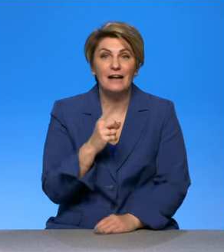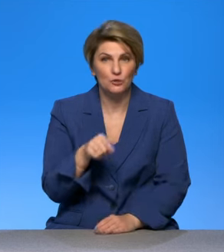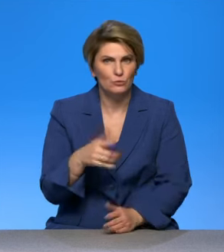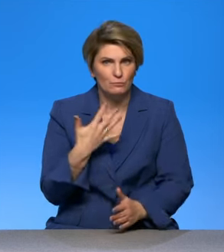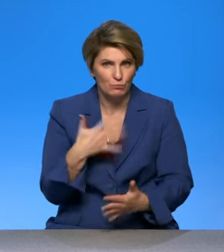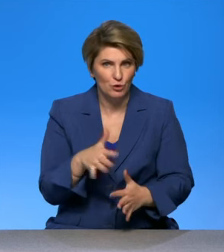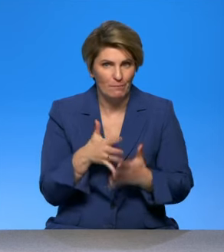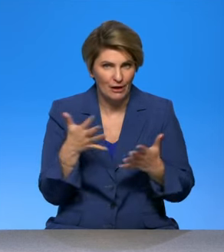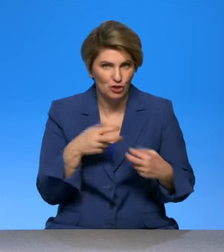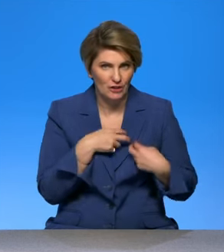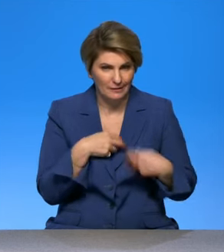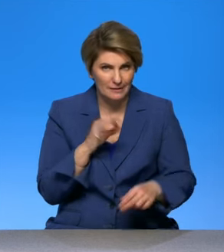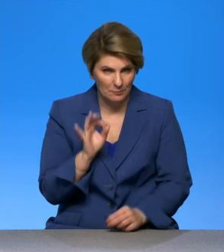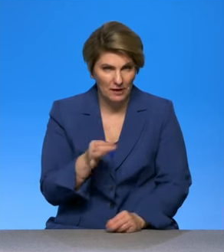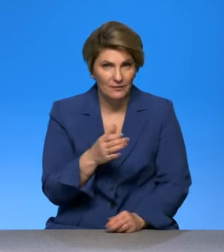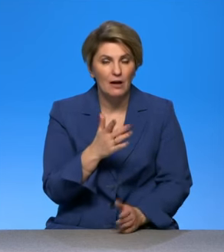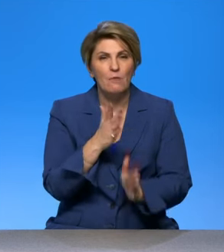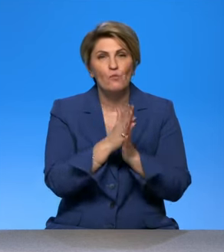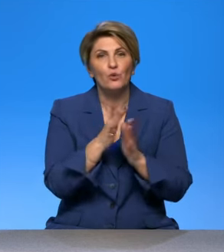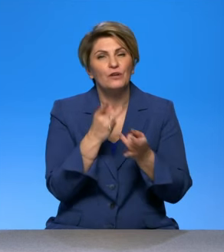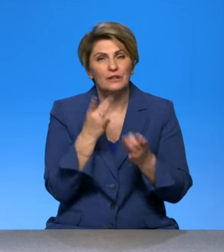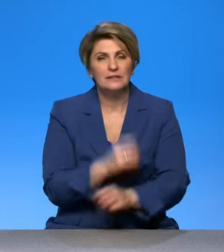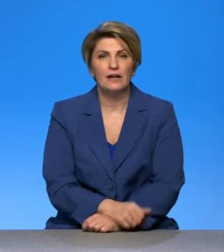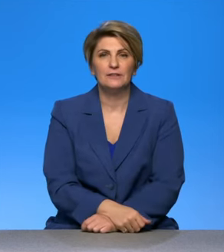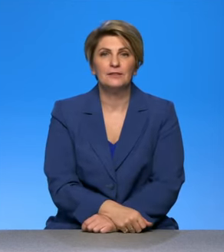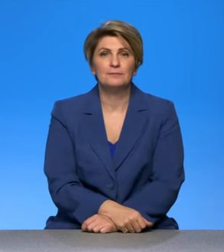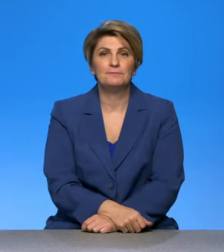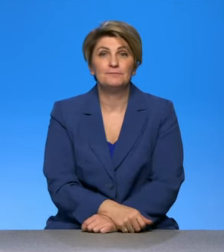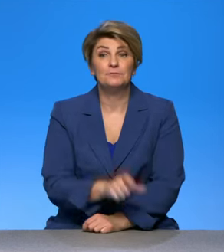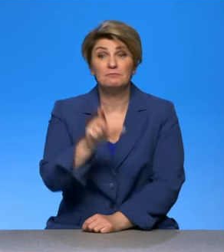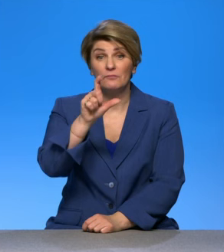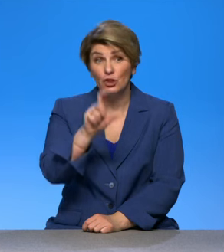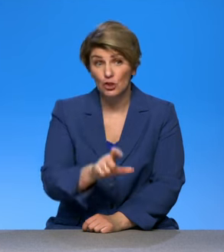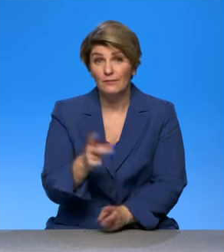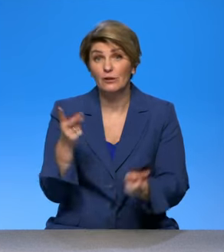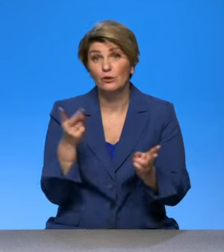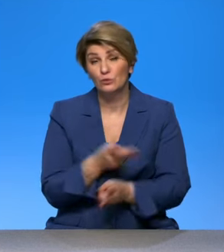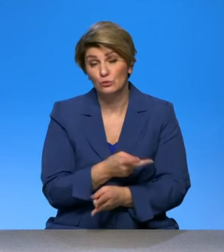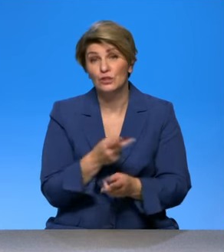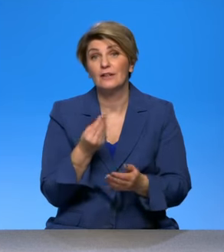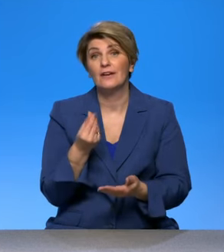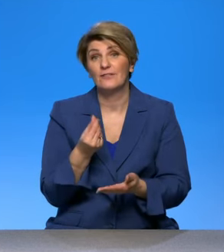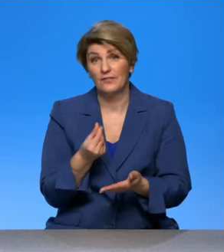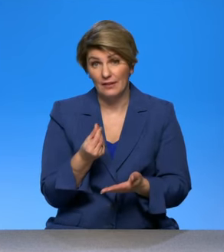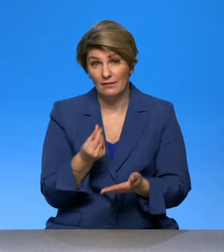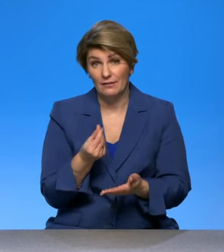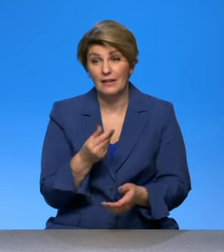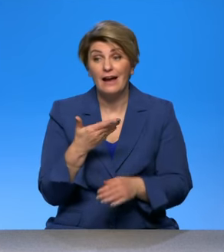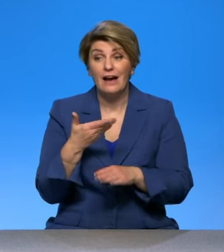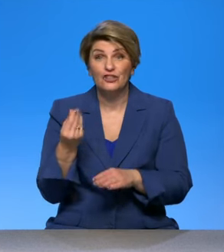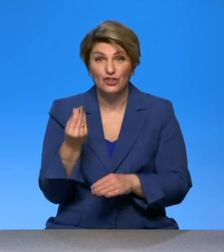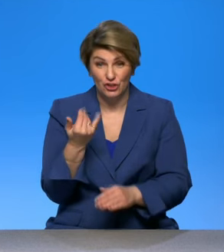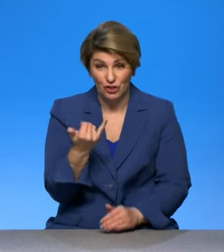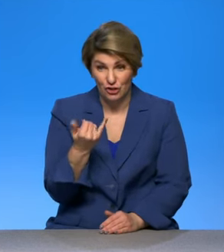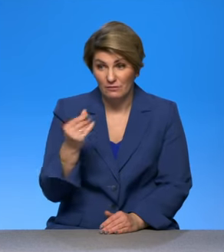вас попросить, чтобы вы обозначили. Человеку нужны деньги. Сейчас кредит брать, в принципе, очень опасно, потому что